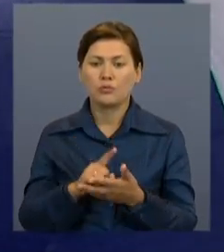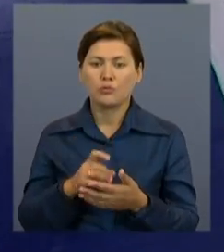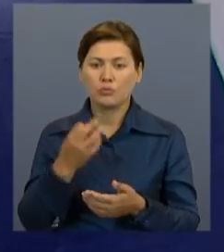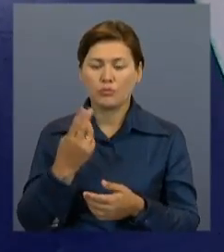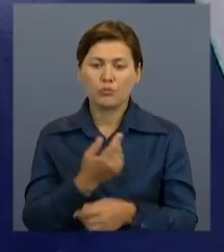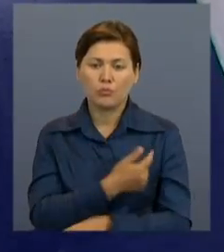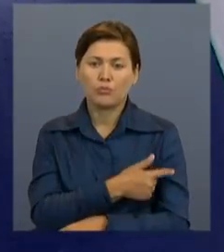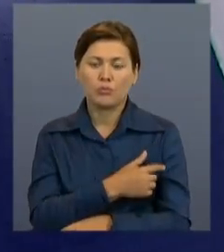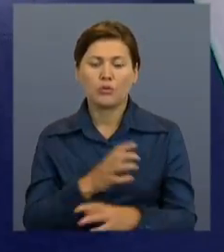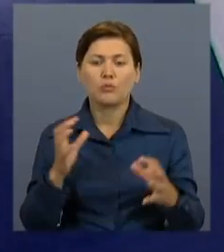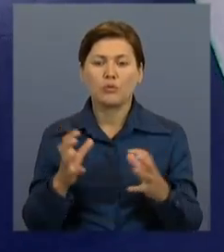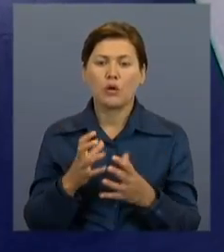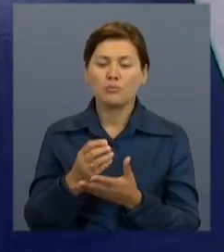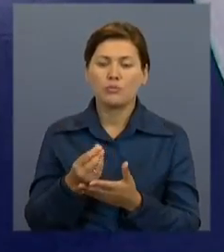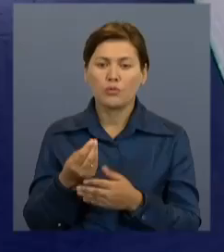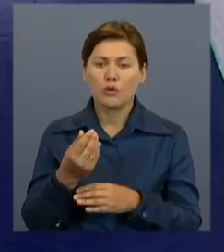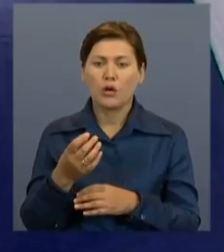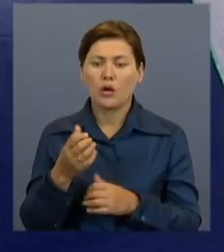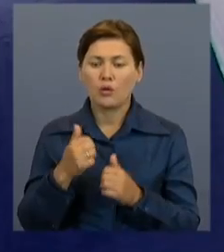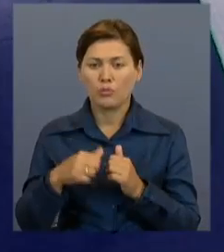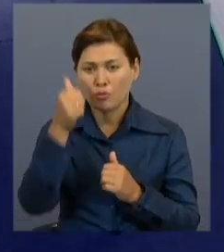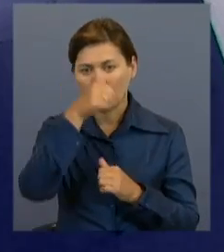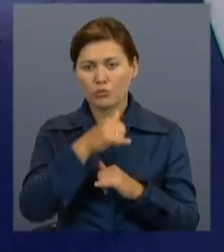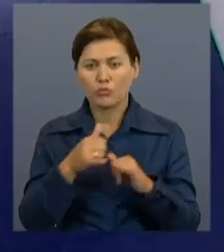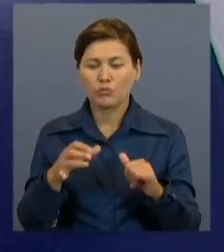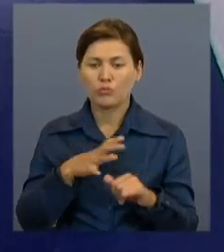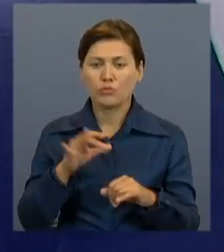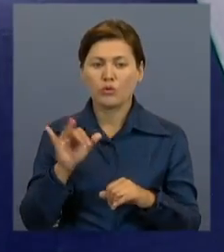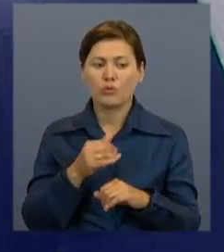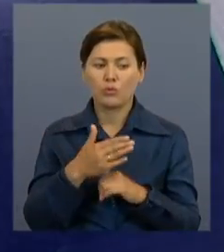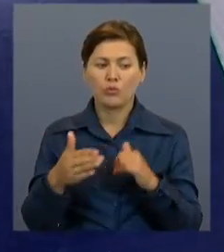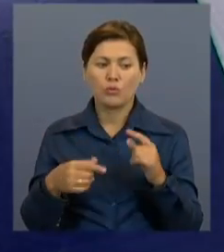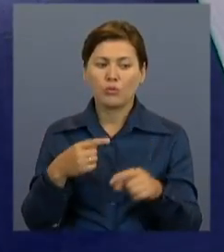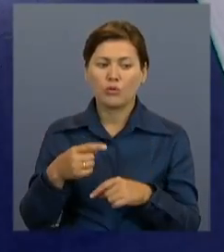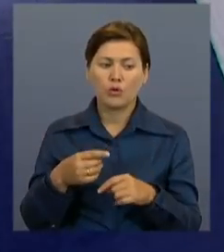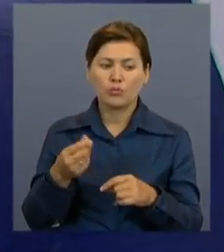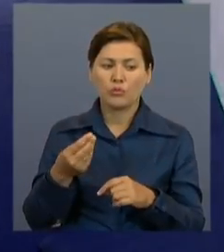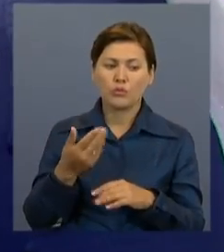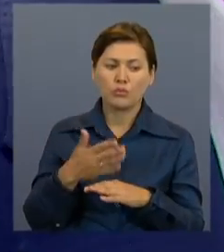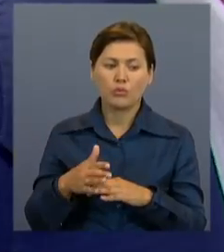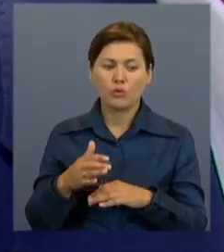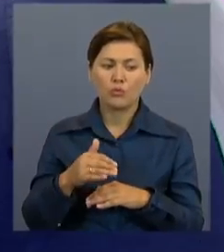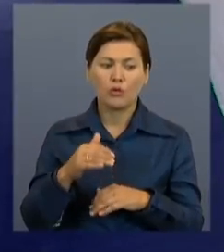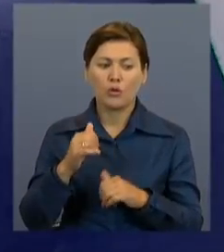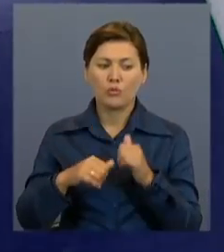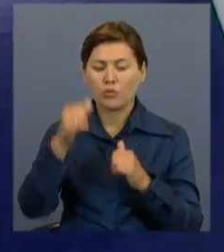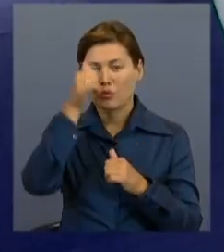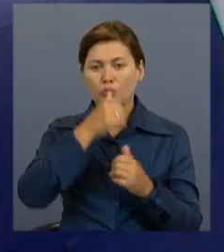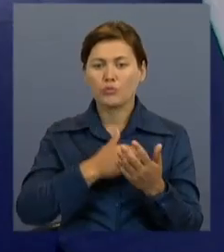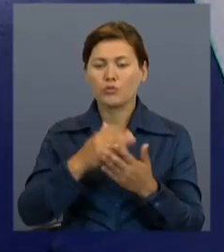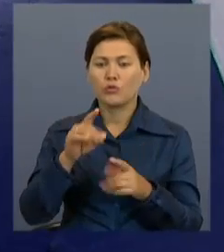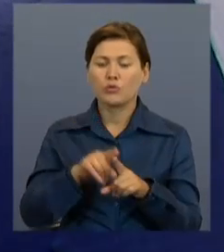әлеуметтік медициналық сақтандыру қорында қаржылардың көлемі жыл сайын ұлғая түседі. Олар арқылы қаржыландыру деңгейі жыл сайын